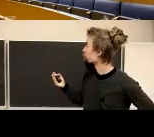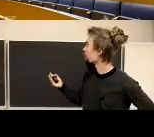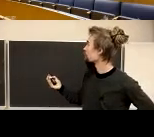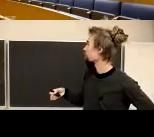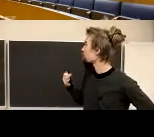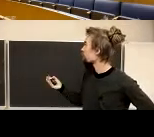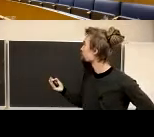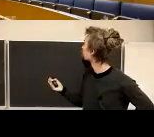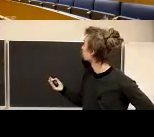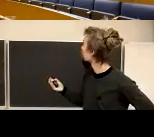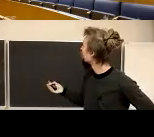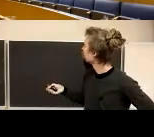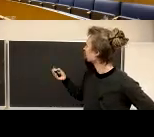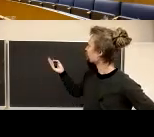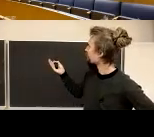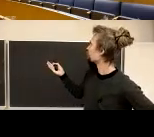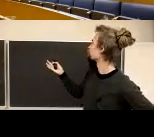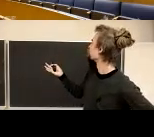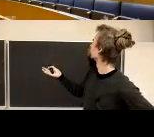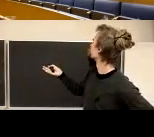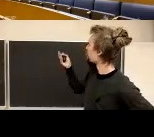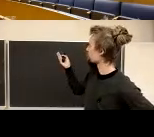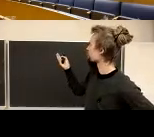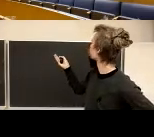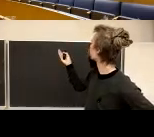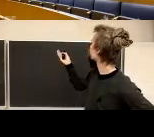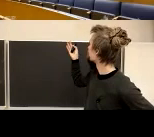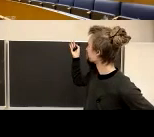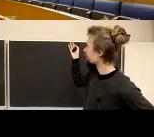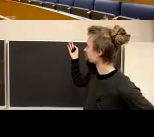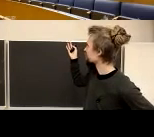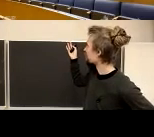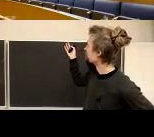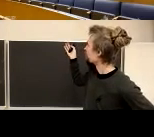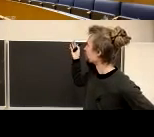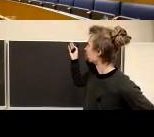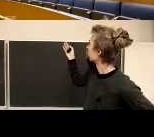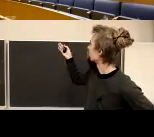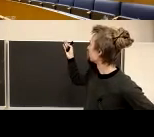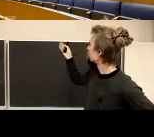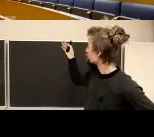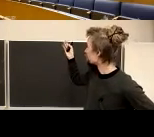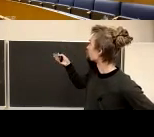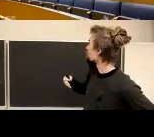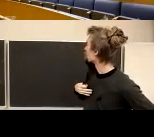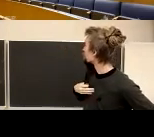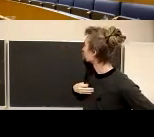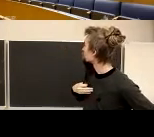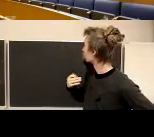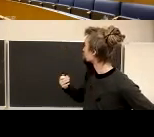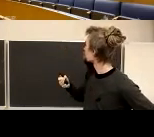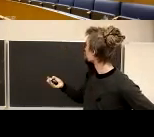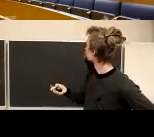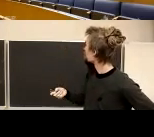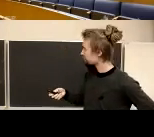tämmöisiä uusia arvoja ja perspektiivejä, ja vaikka kiinnostuu uusista harrastuksista, esteettisistä asioista, niin kuin saattaa